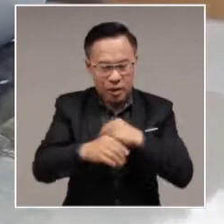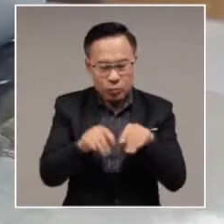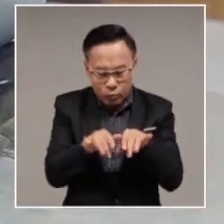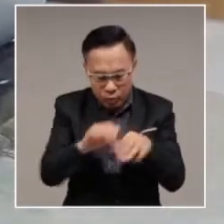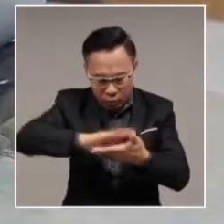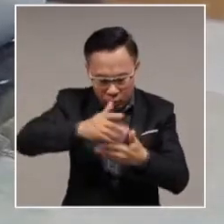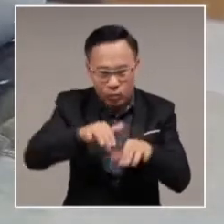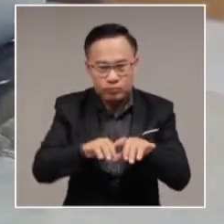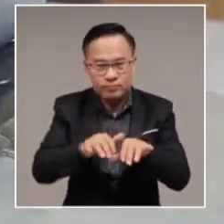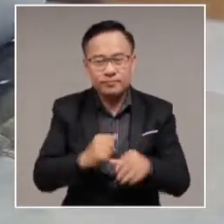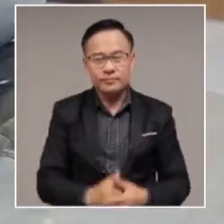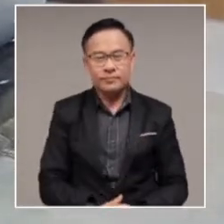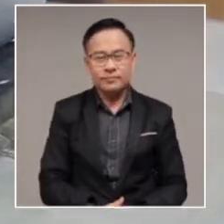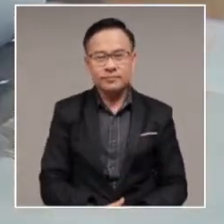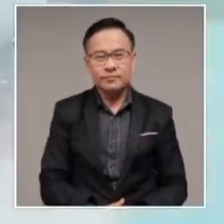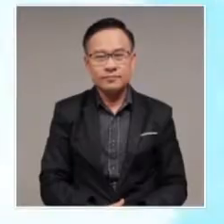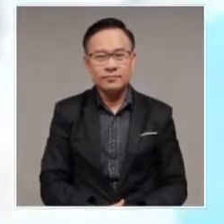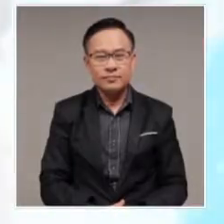โน้ตบุ๊ก